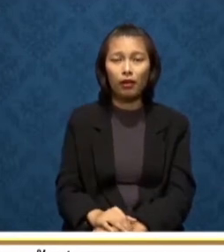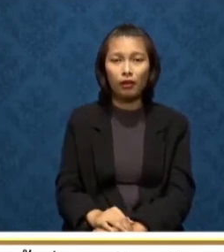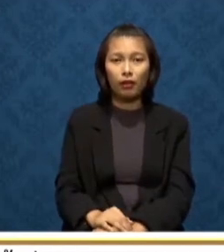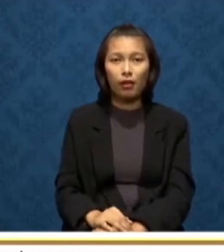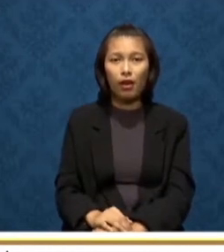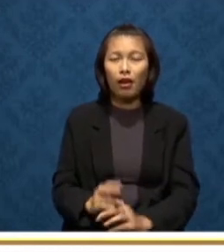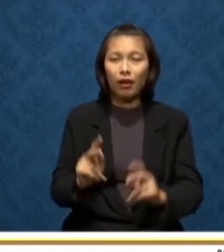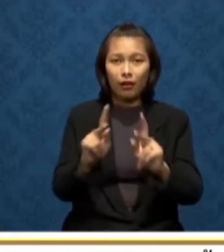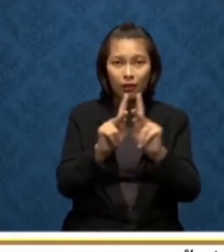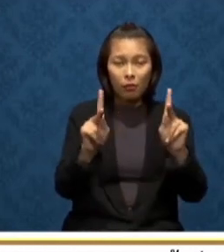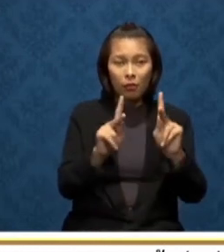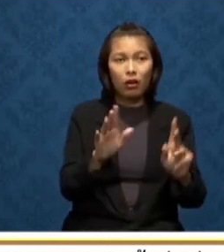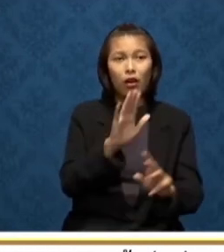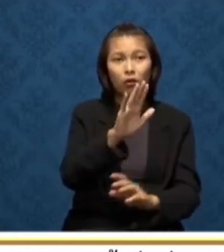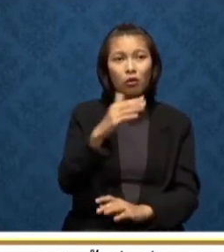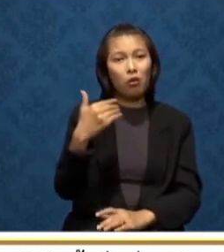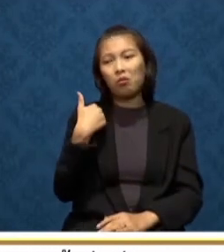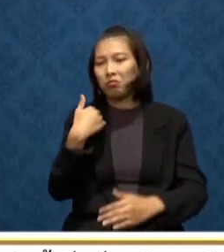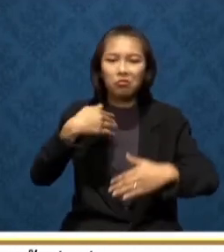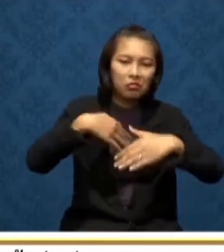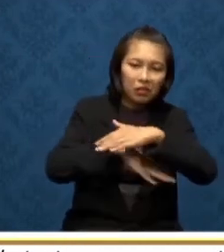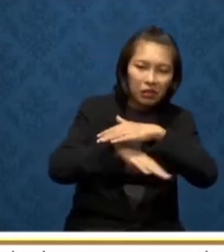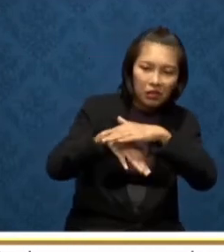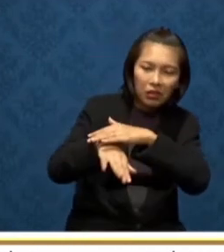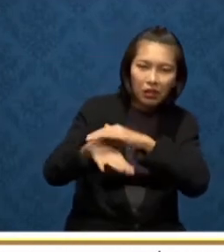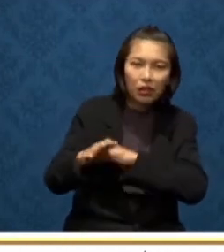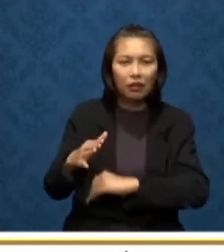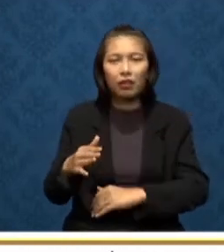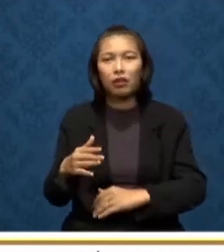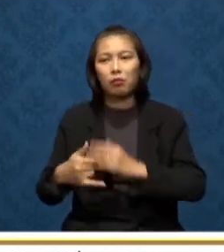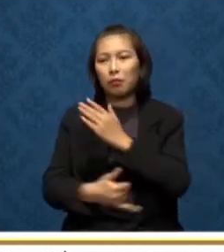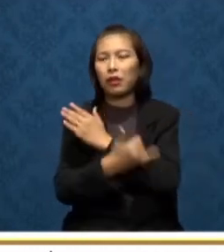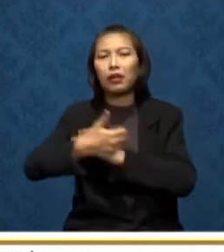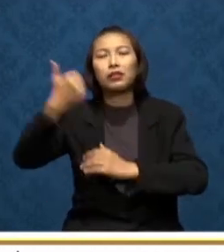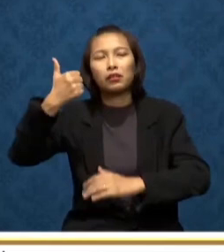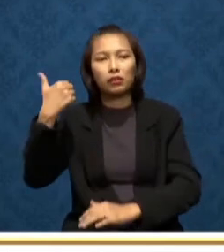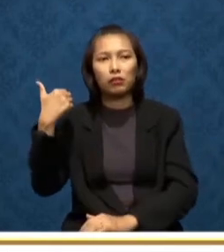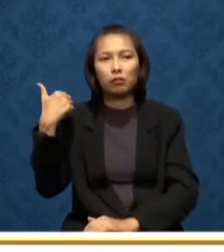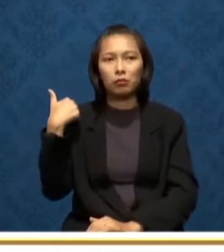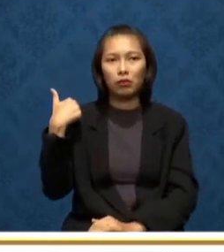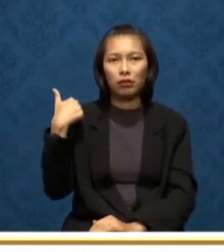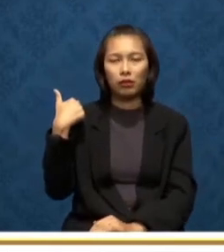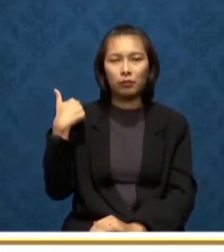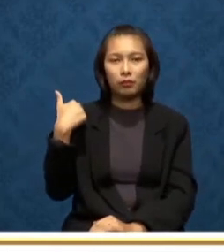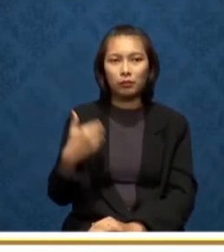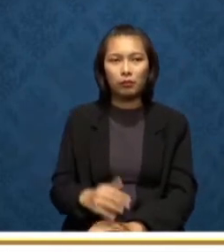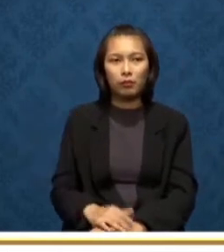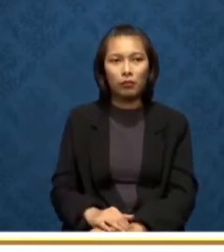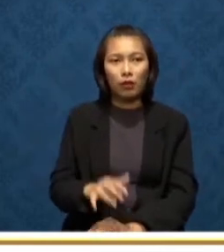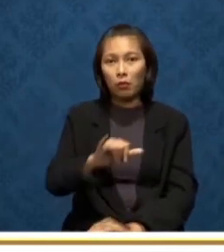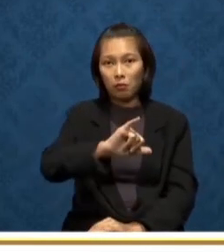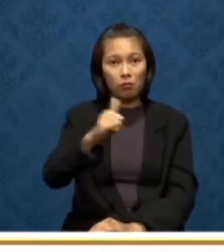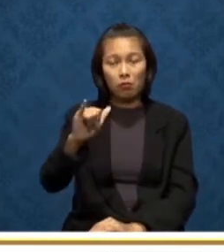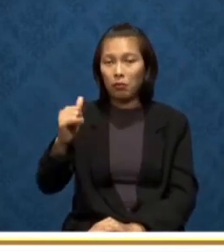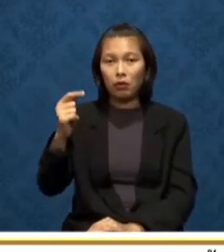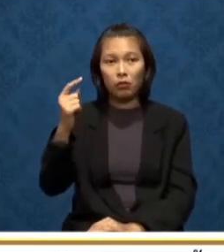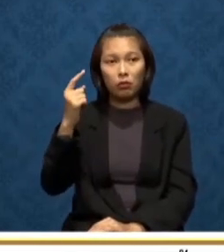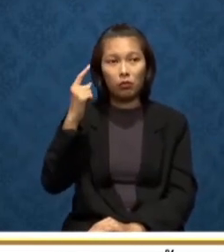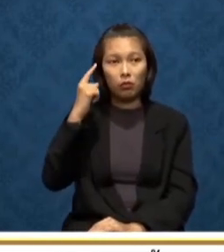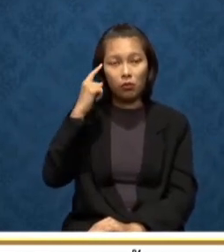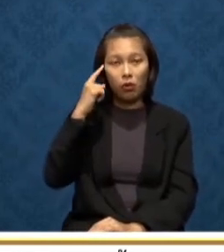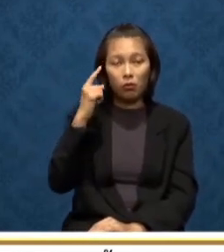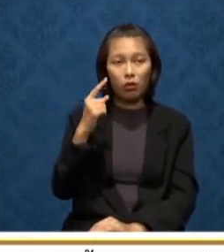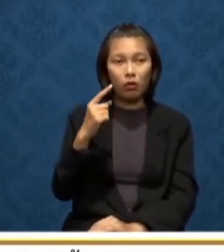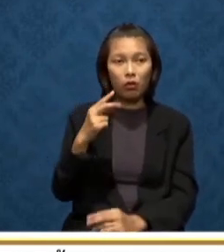คณะกรรมการของท่านบางคนต้นหนีหัวซุกหัวซนไปอยู่ต่างประเทศนะครับไม่รู้ว่าท่านวสัน